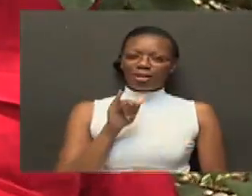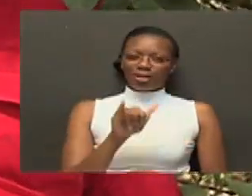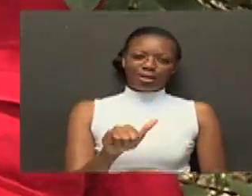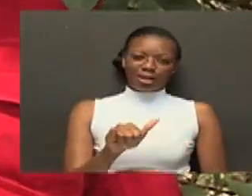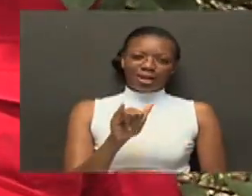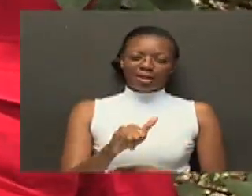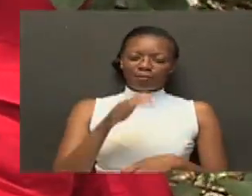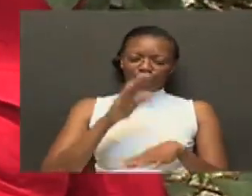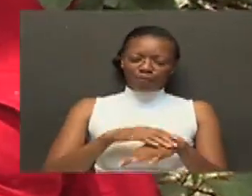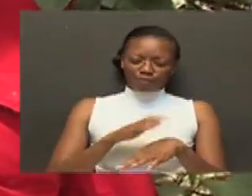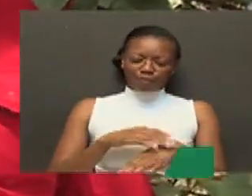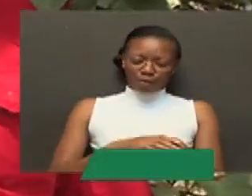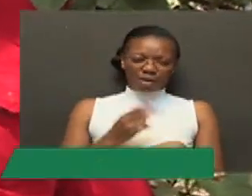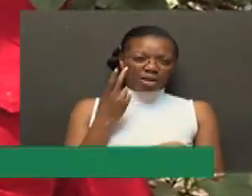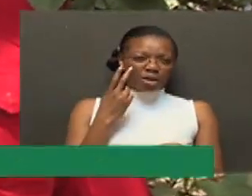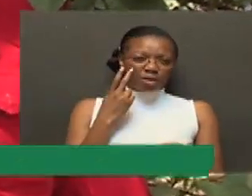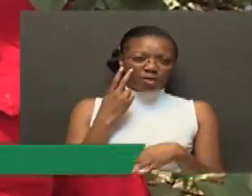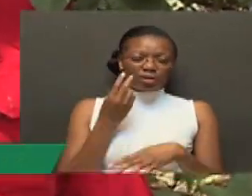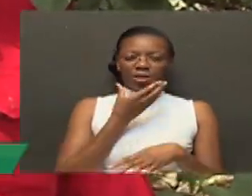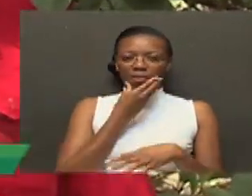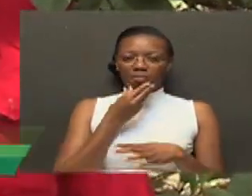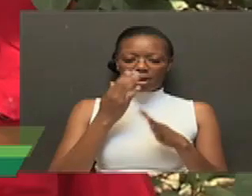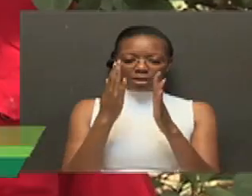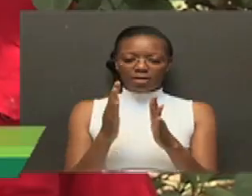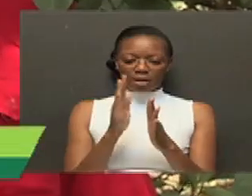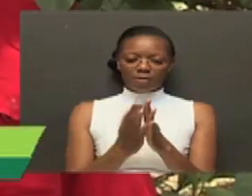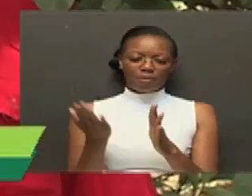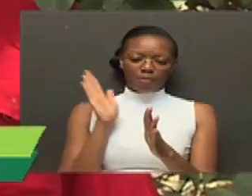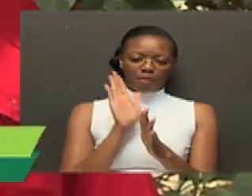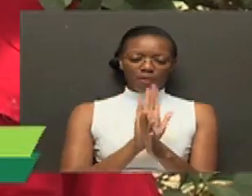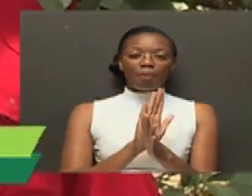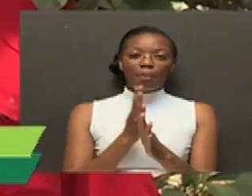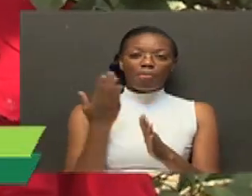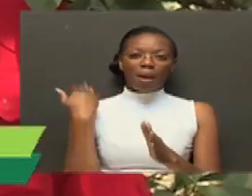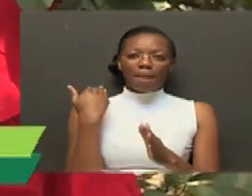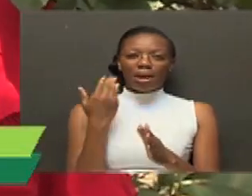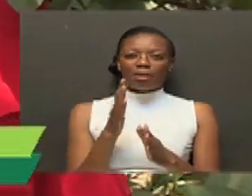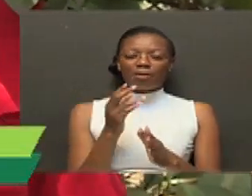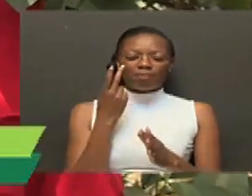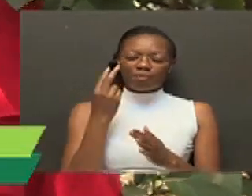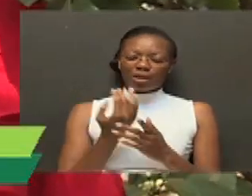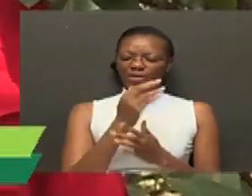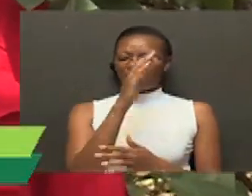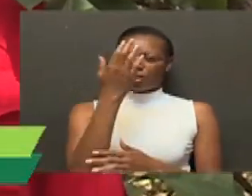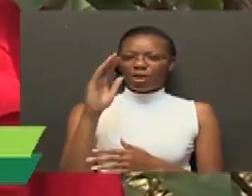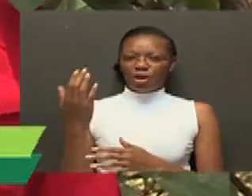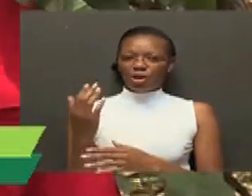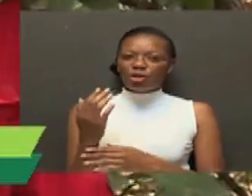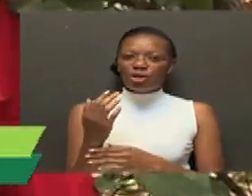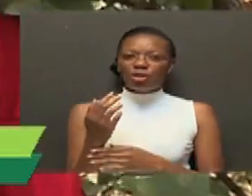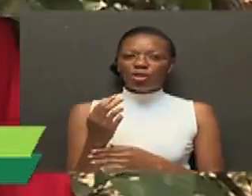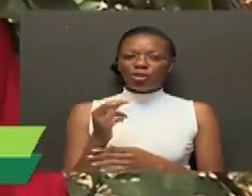Ixora. Ixora chefureri. That is hiyo ni botanical name yake. Kwa